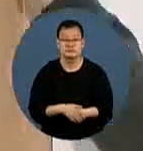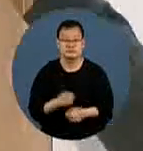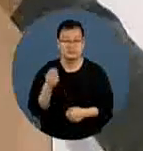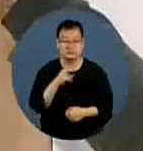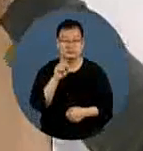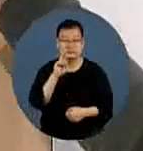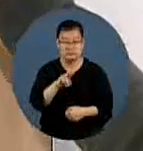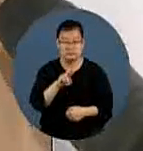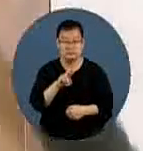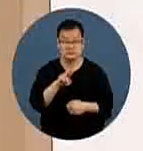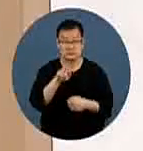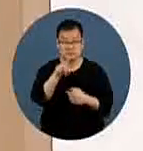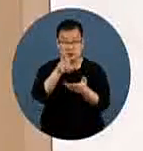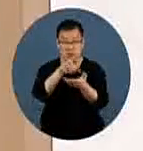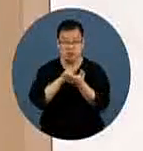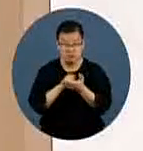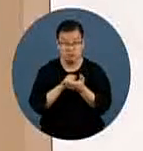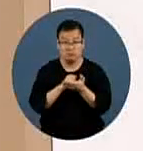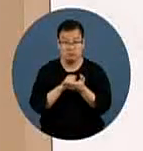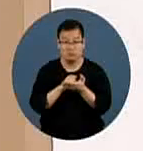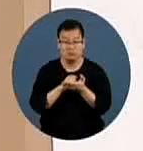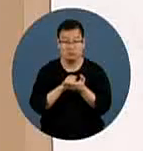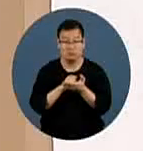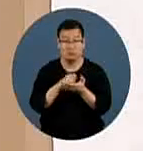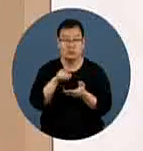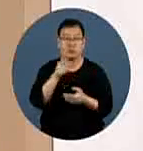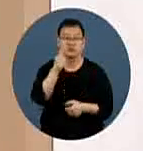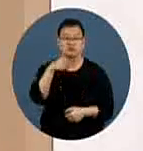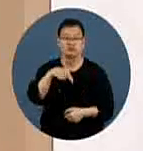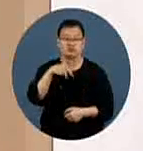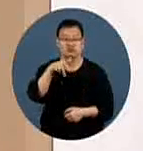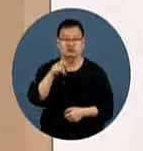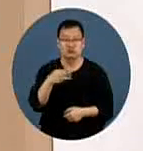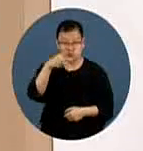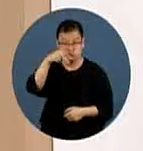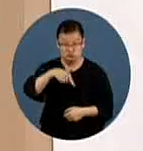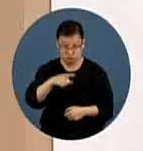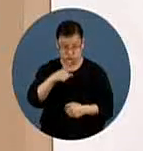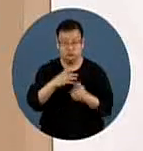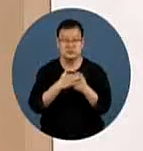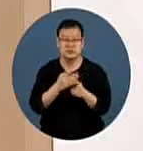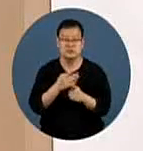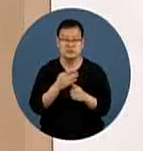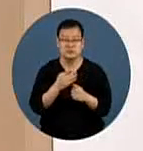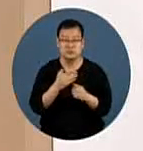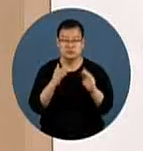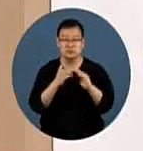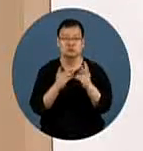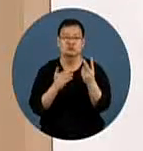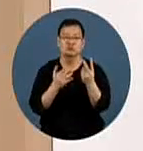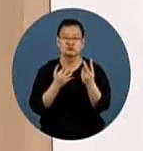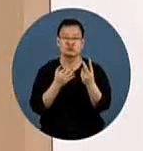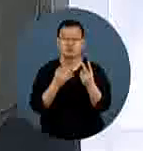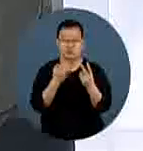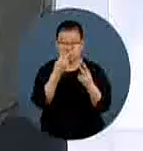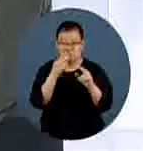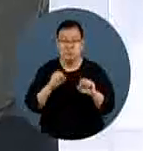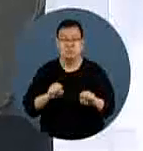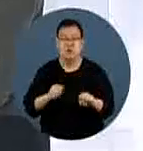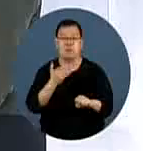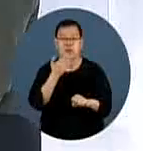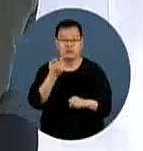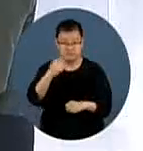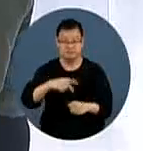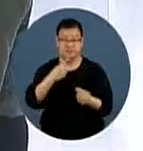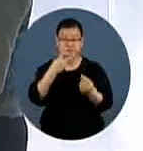다시 이 석점을 잡게 되면 네, 절묘한 후절수로 대마를 살아가게 되는 그런 문제였습니다. 네, 두 번째